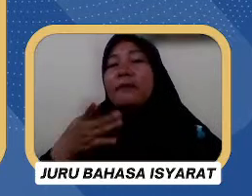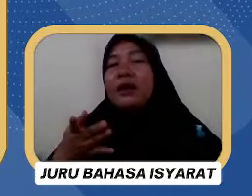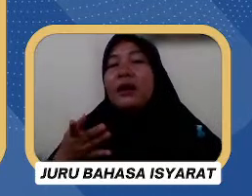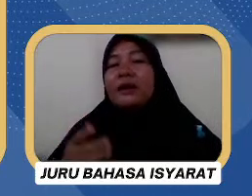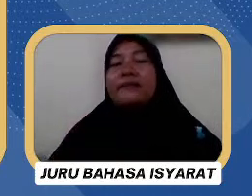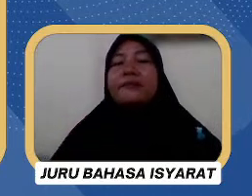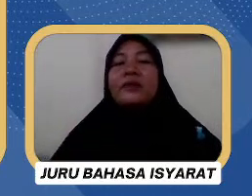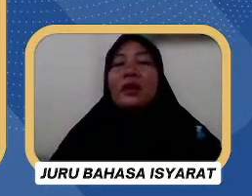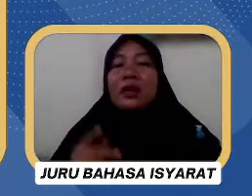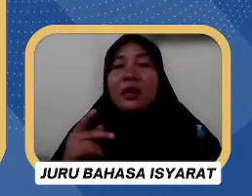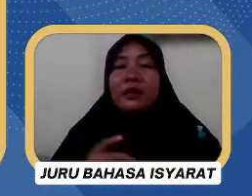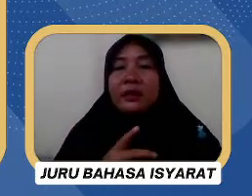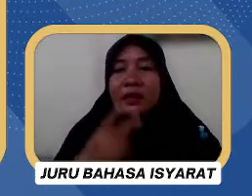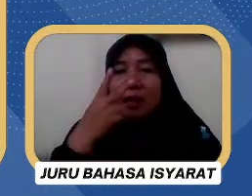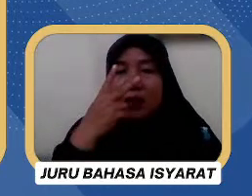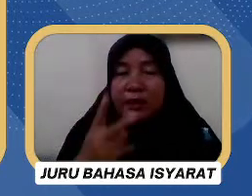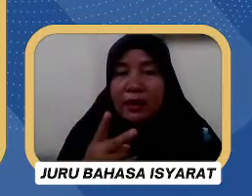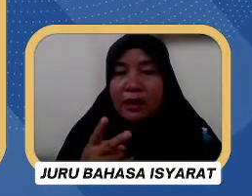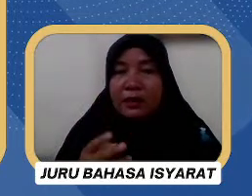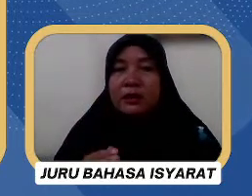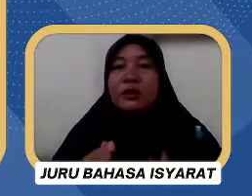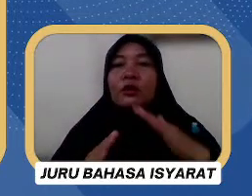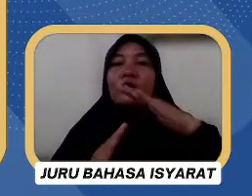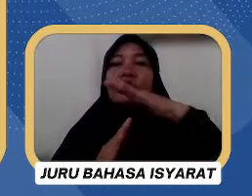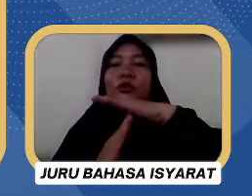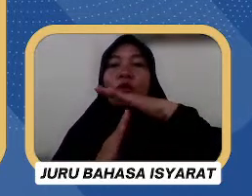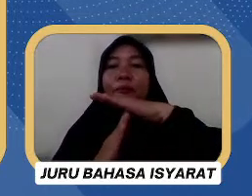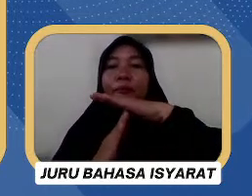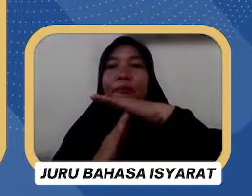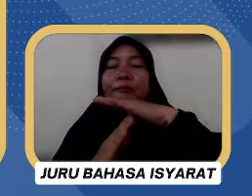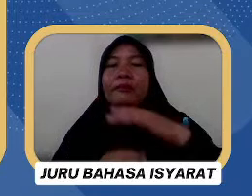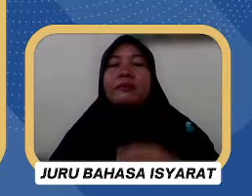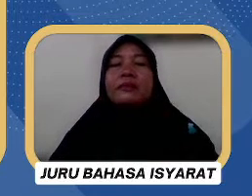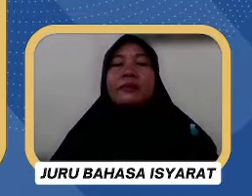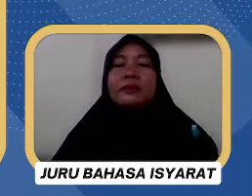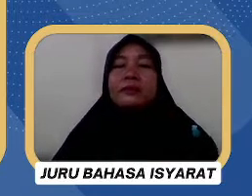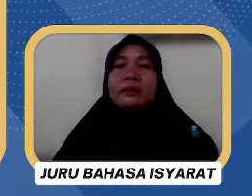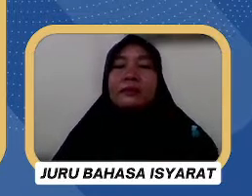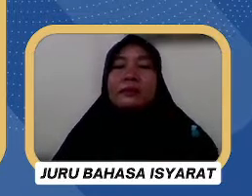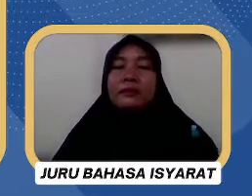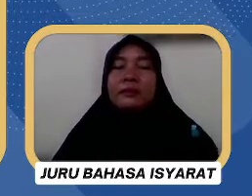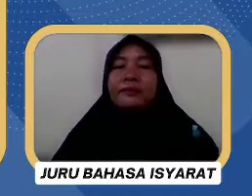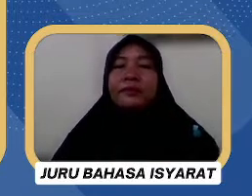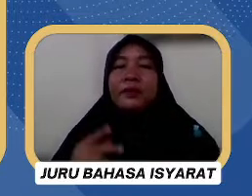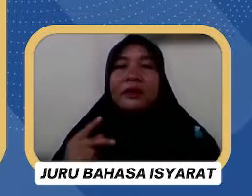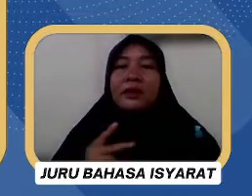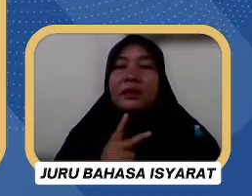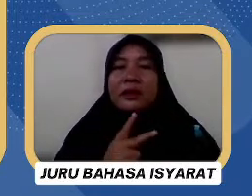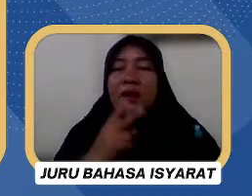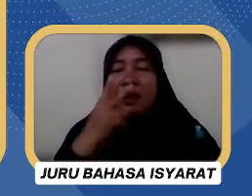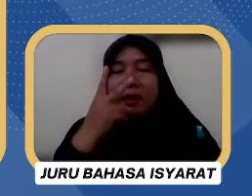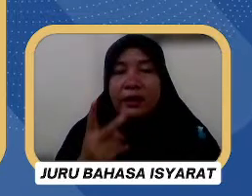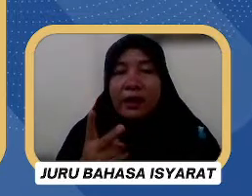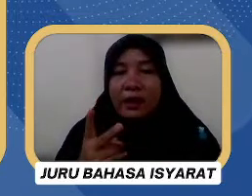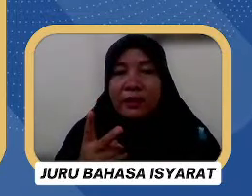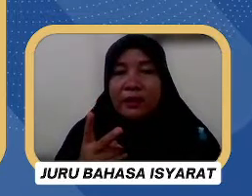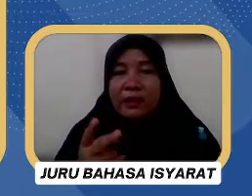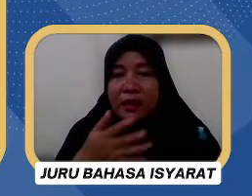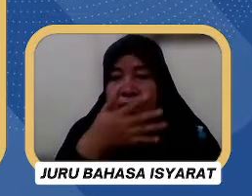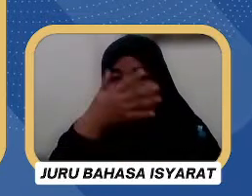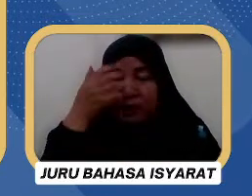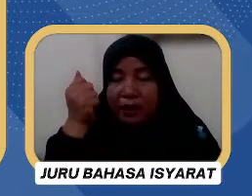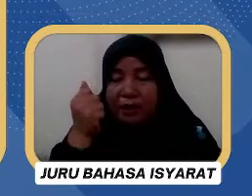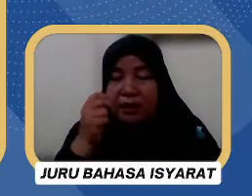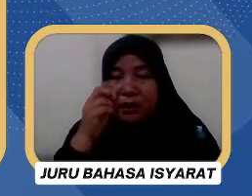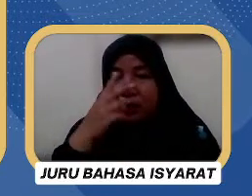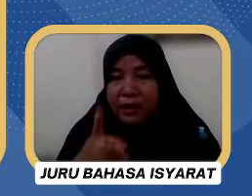stop. Informasi tersebut harus berhenti di kita dulu. Jangan sampai kita juga ikut untuk menyebarluaskan hal tersebut. Dan yang ketiga